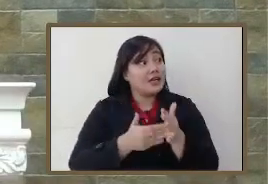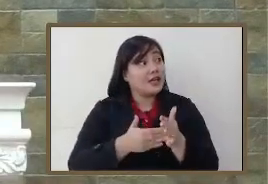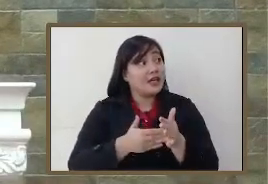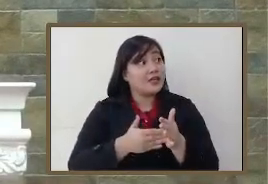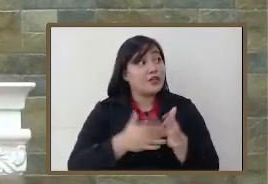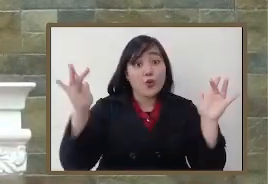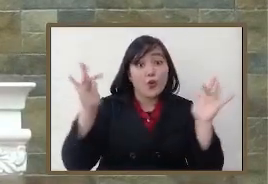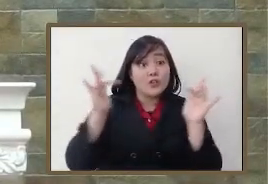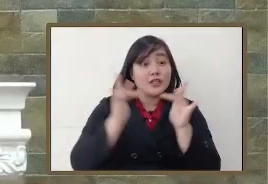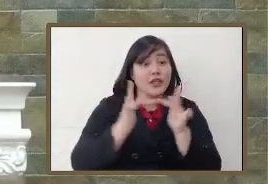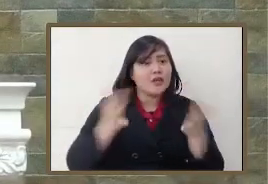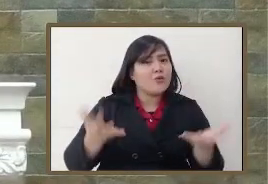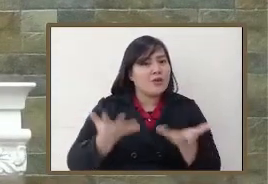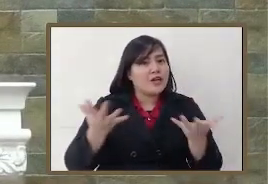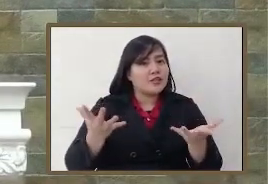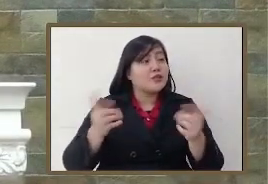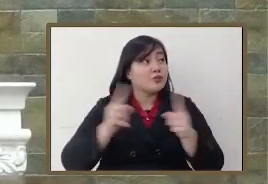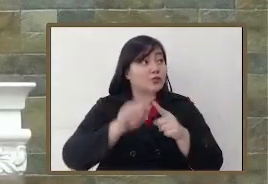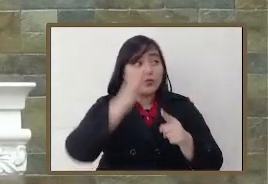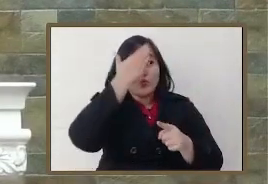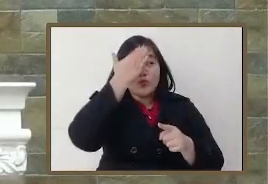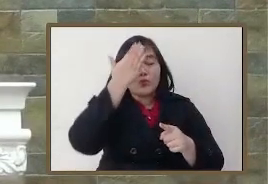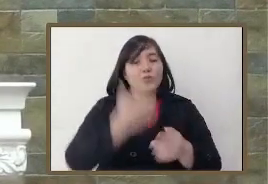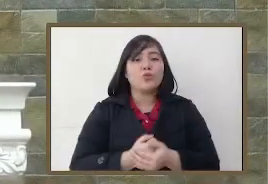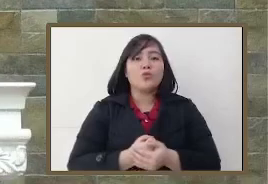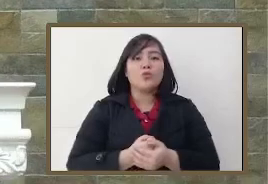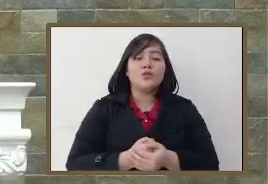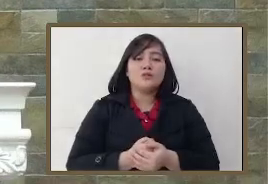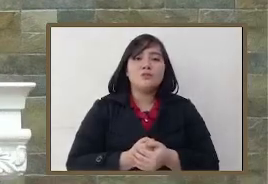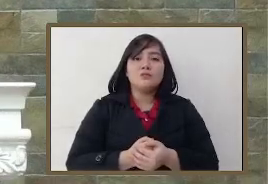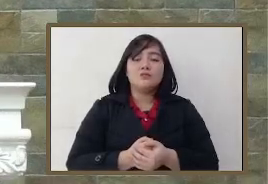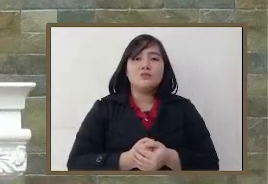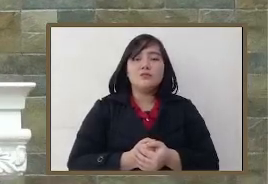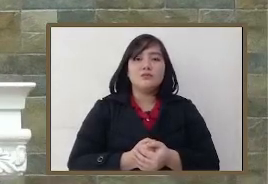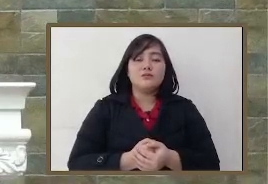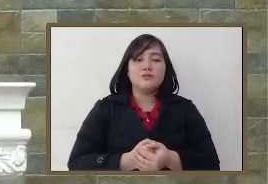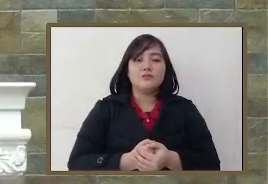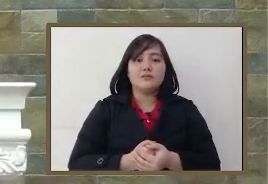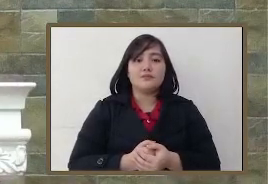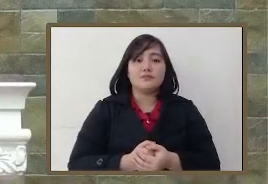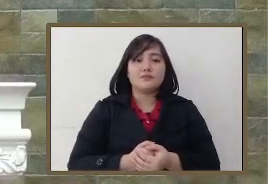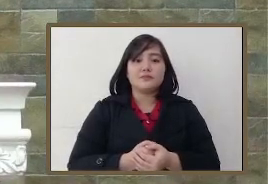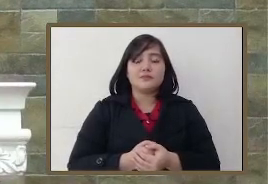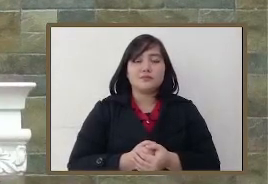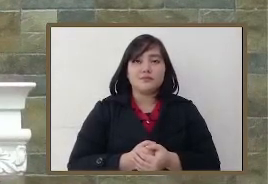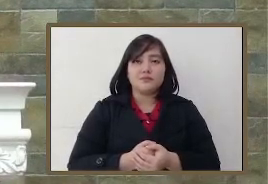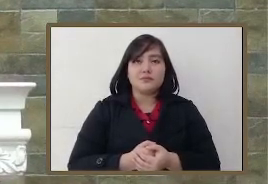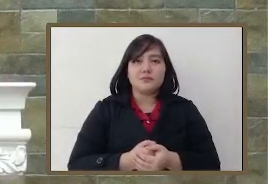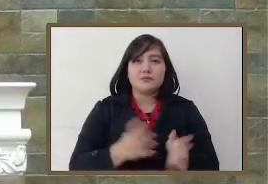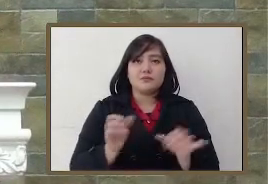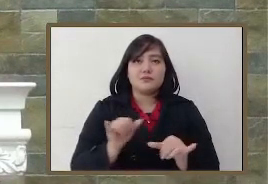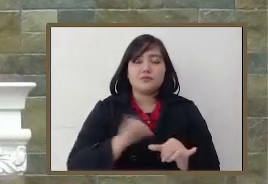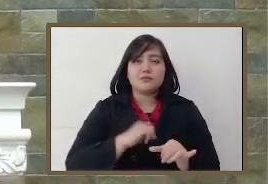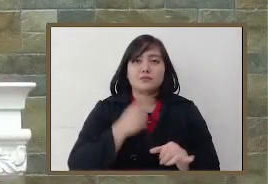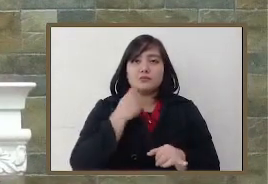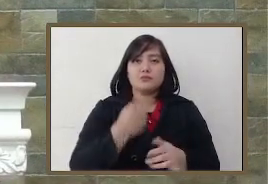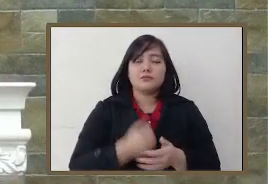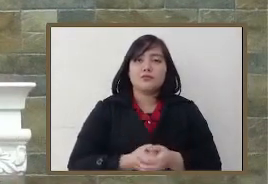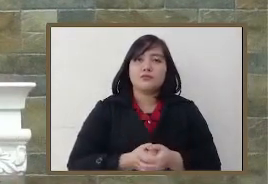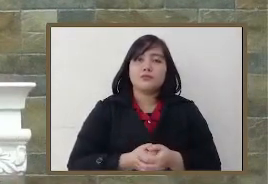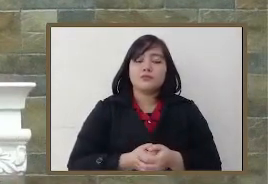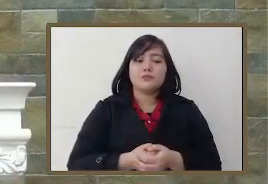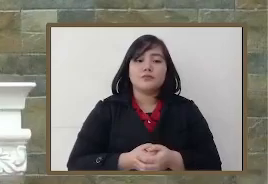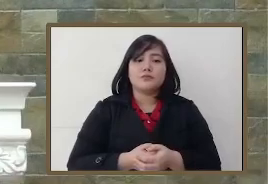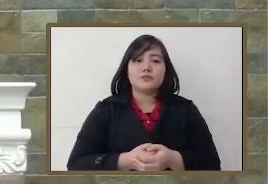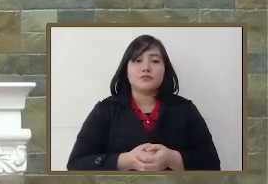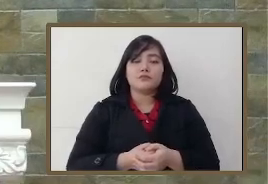Knowledge. Okay? Kinunek po yan sa knowledge, mga kapatid. So, katulad sinabi ko po sa inyo kanina, na